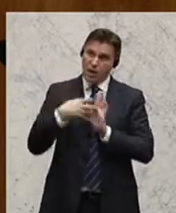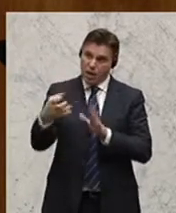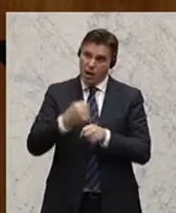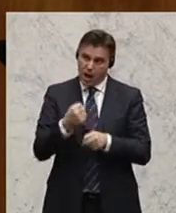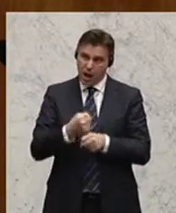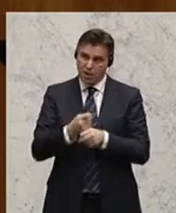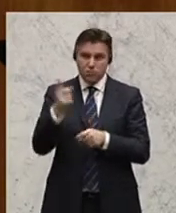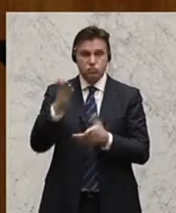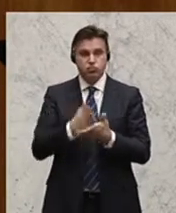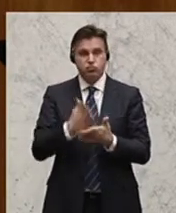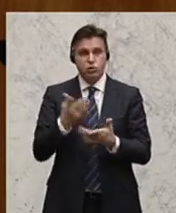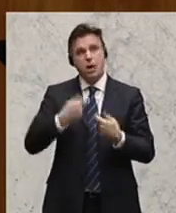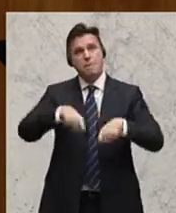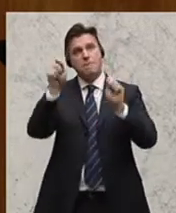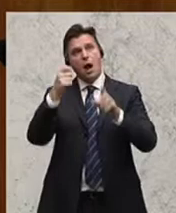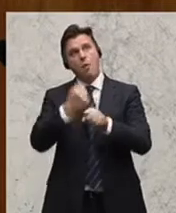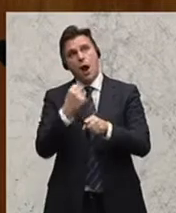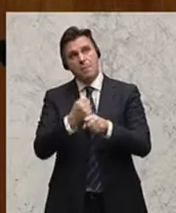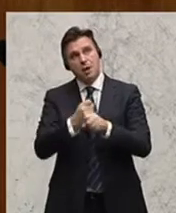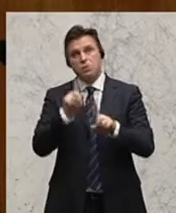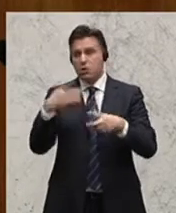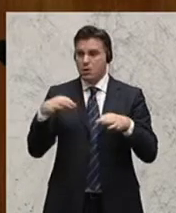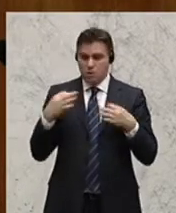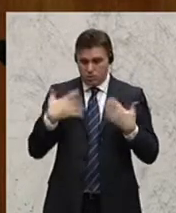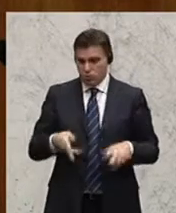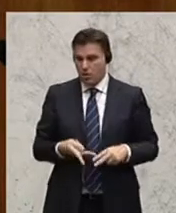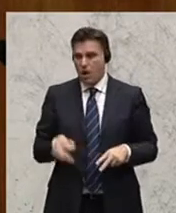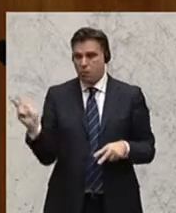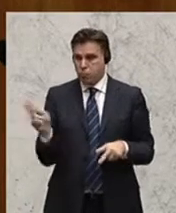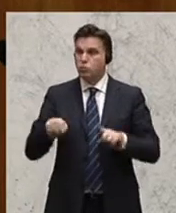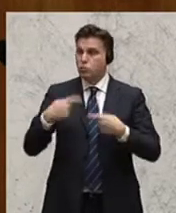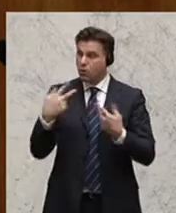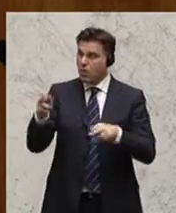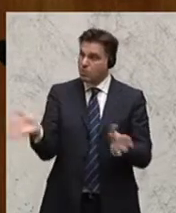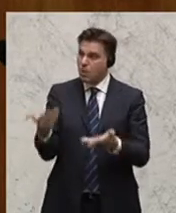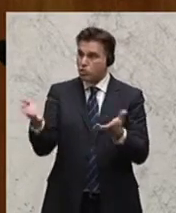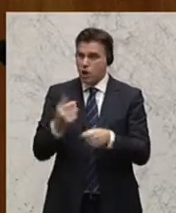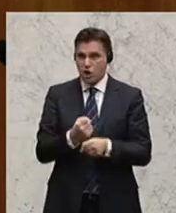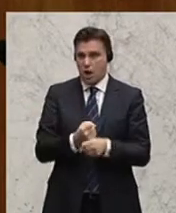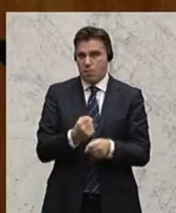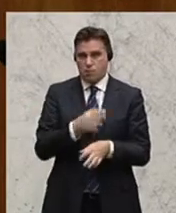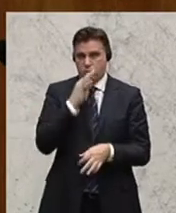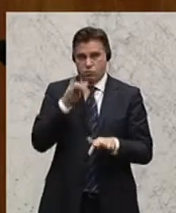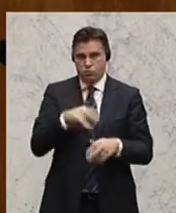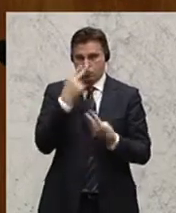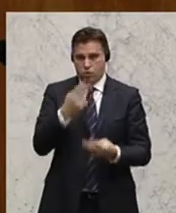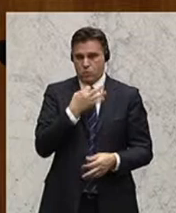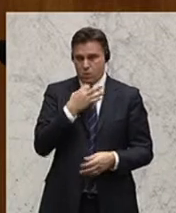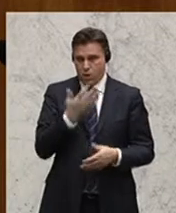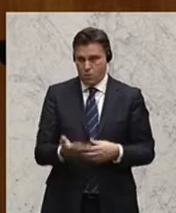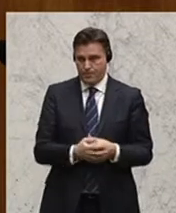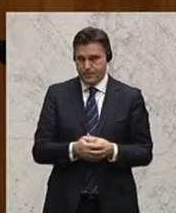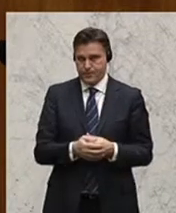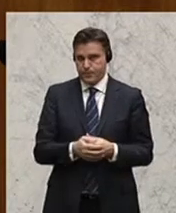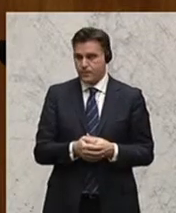über viele Jahrzehnte vielleicht am Bau gearbeitet haben, gesundheitlich gar nicht mehr in der Lage sind, länger zu arbeiten, dann hat man das zu berücksichtigen.